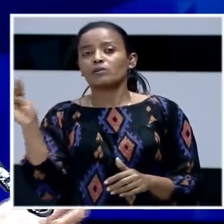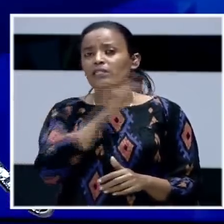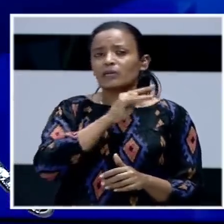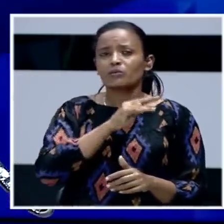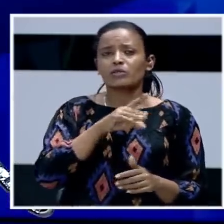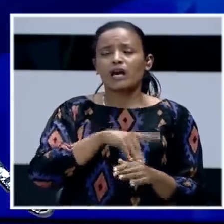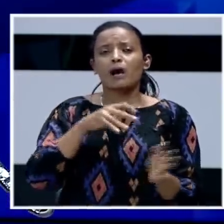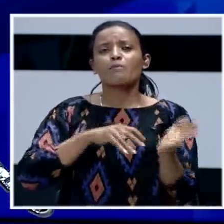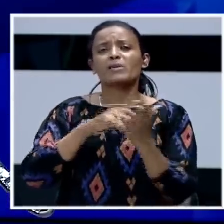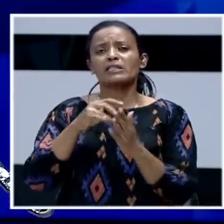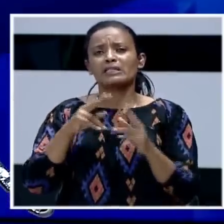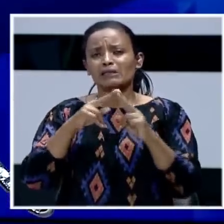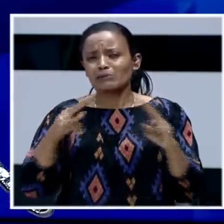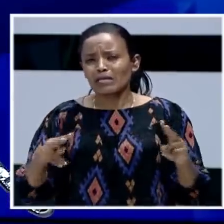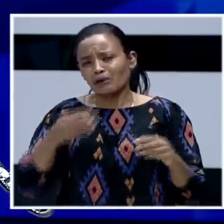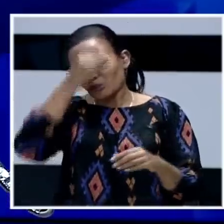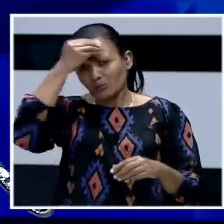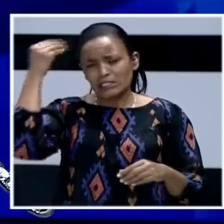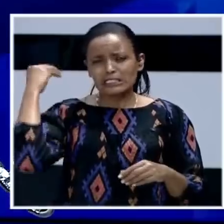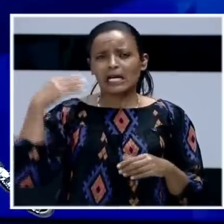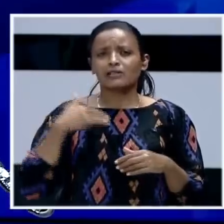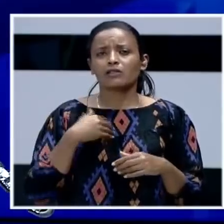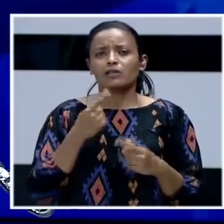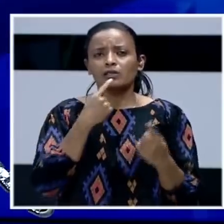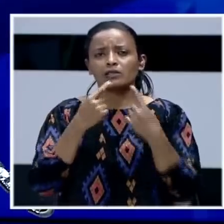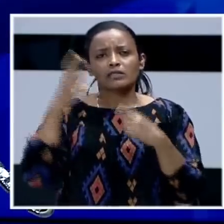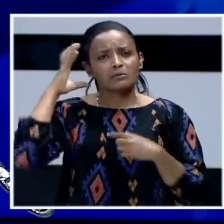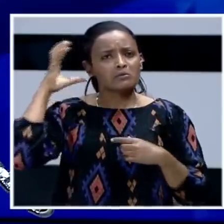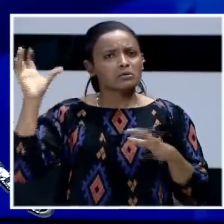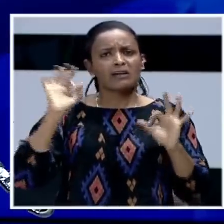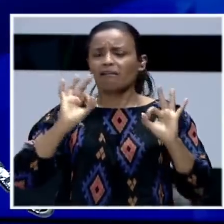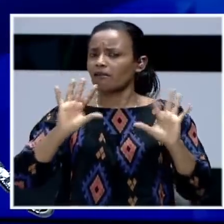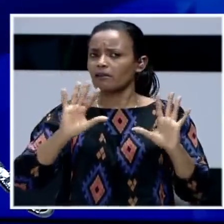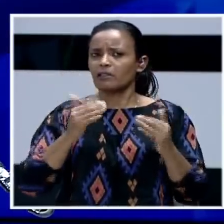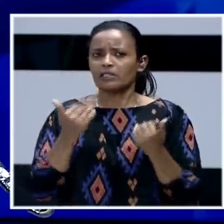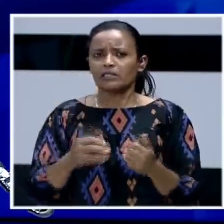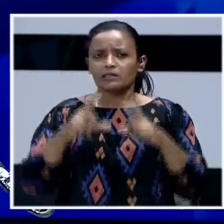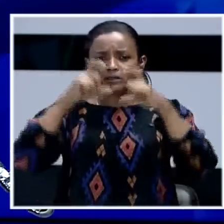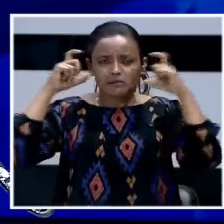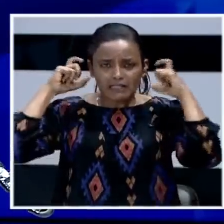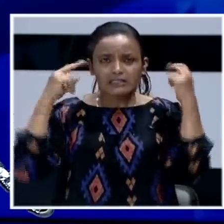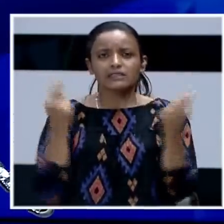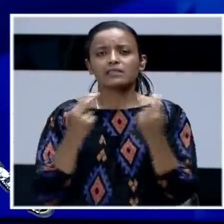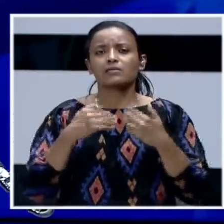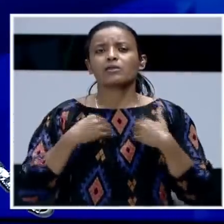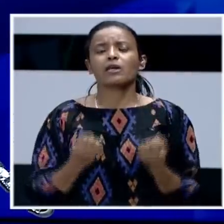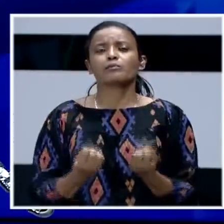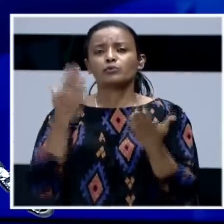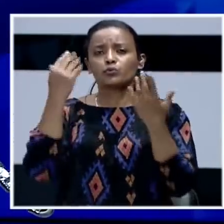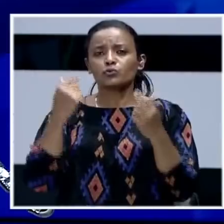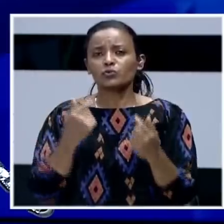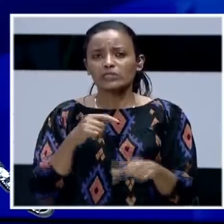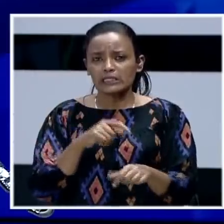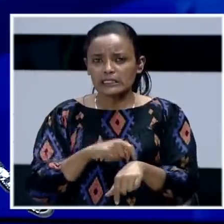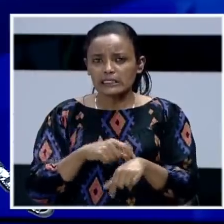ما قلون ترى أنا بتعم زين قعتلو تزاريو كام سمع زبهالي لنا حز ماسك كنت كمل لنا زبل أبو زح جزي